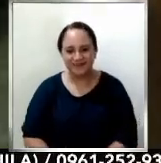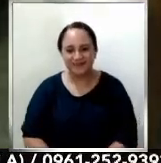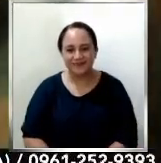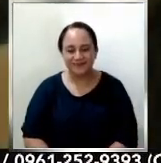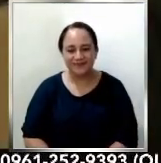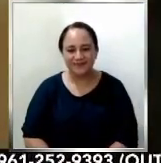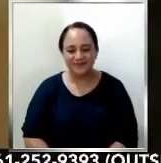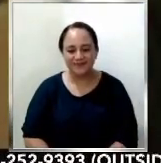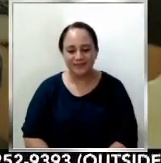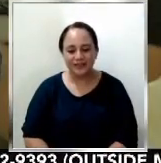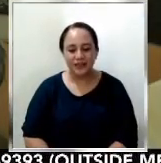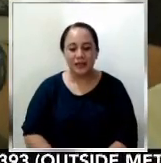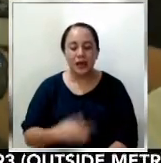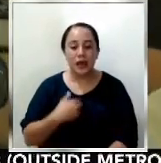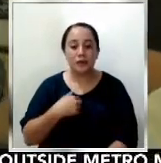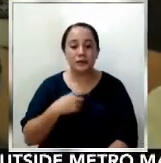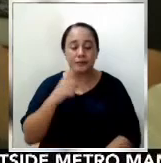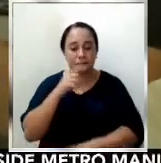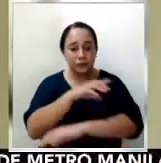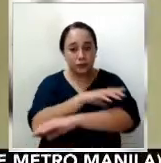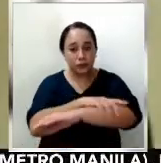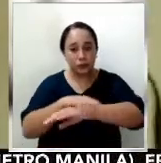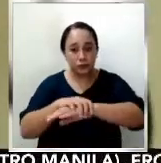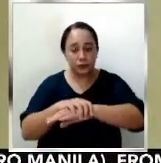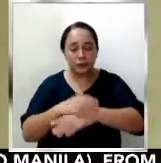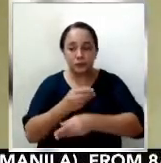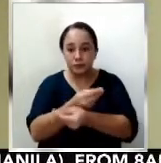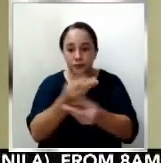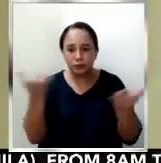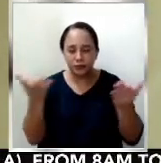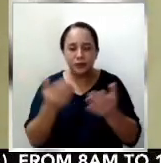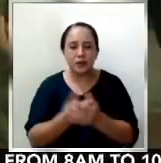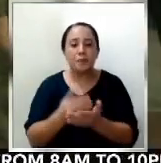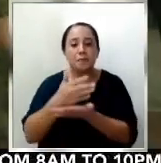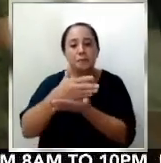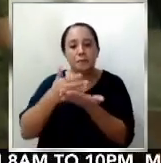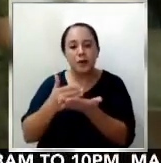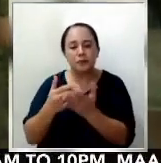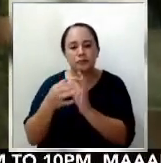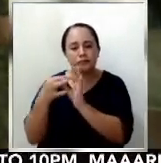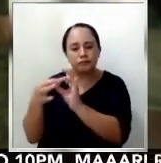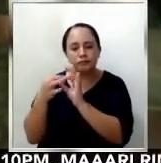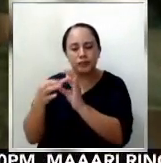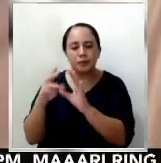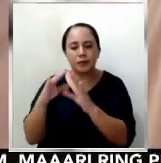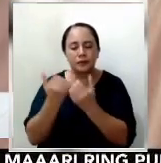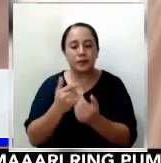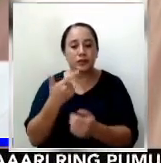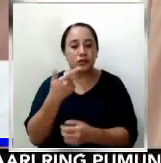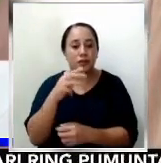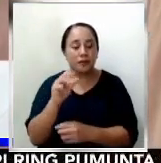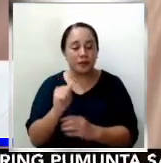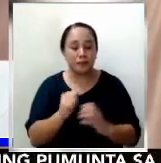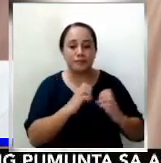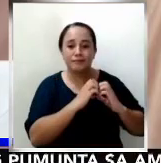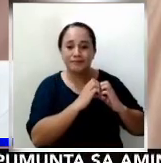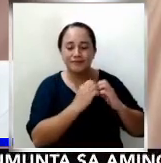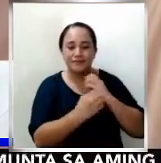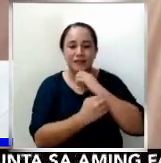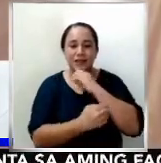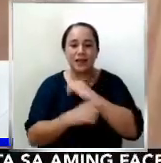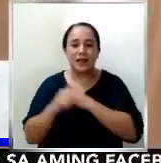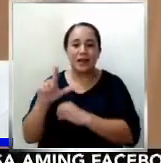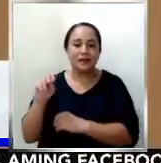Ang mga prosthetic hand na kanilang ipinamimigay, bahagi ng joint project ng GMA Kapuso Foundation at LN-4